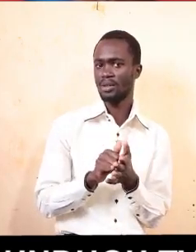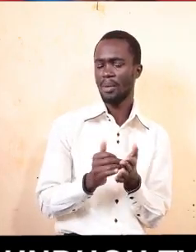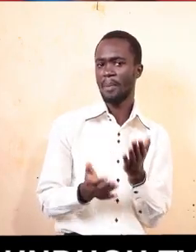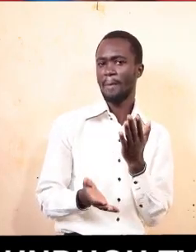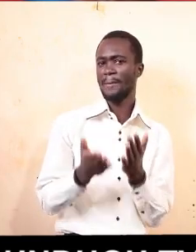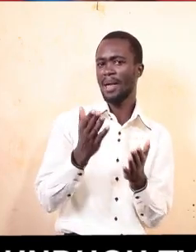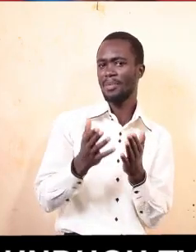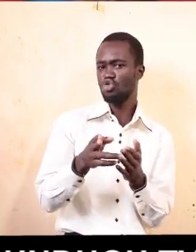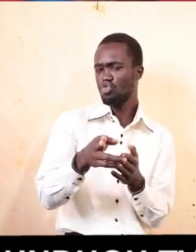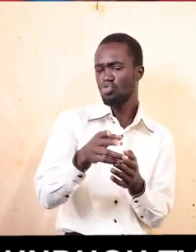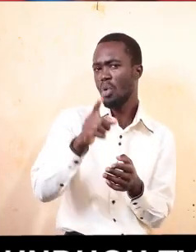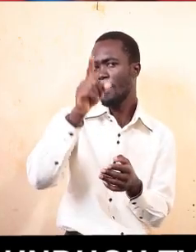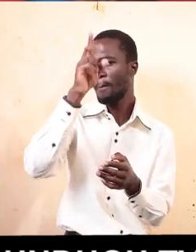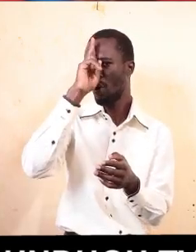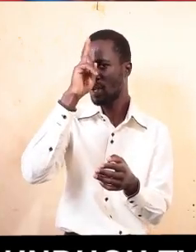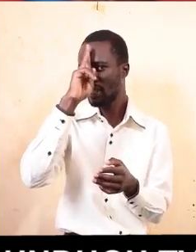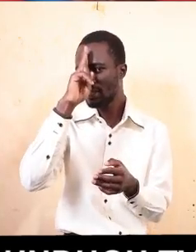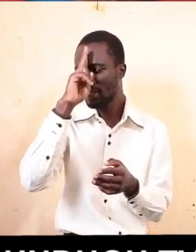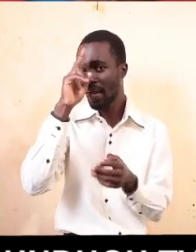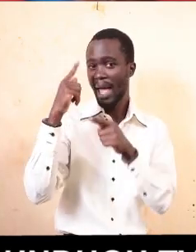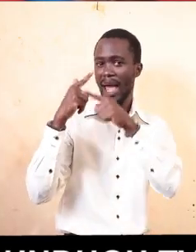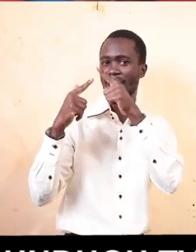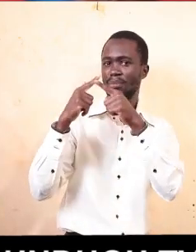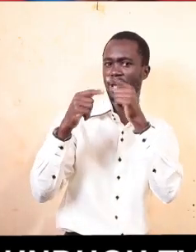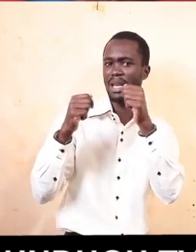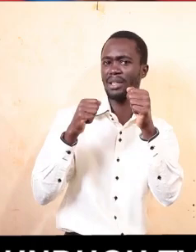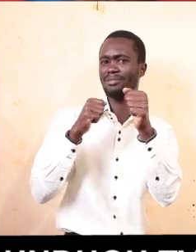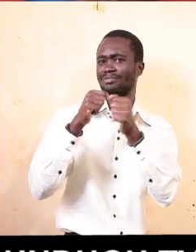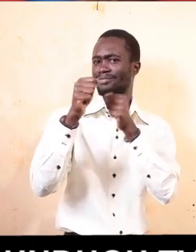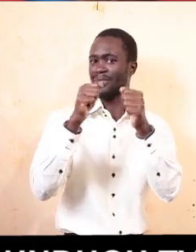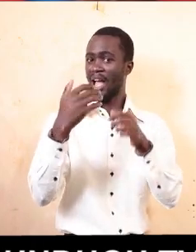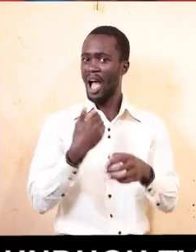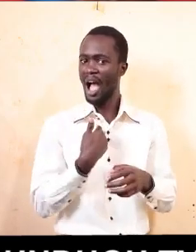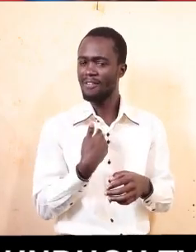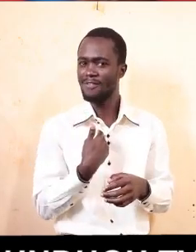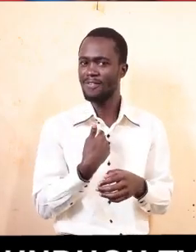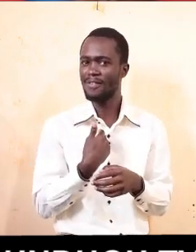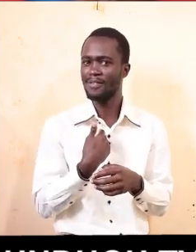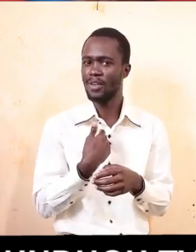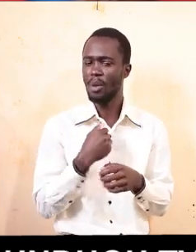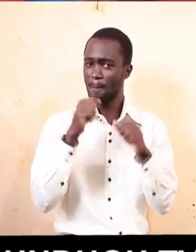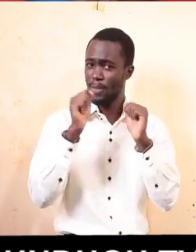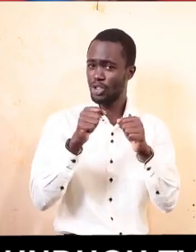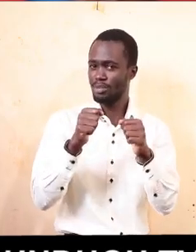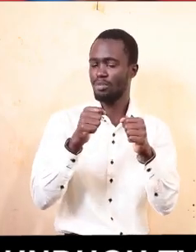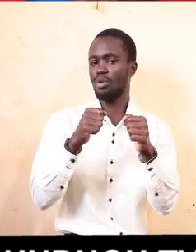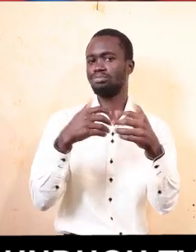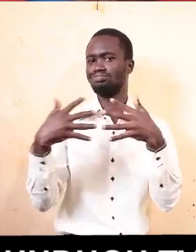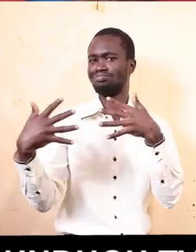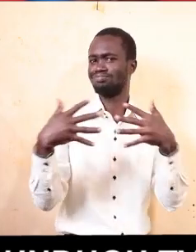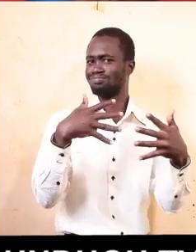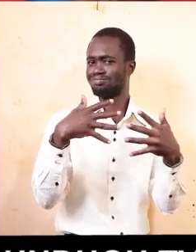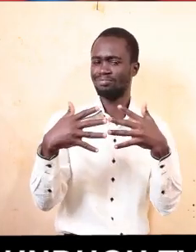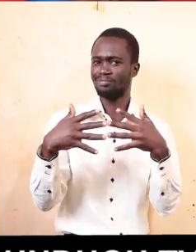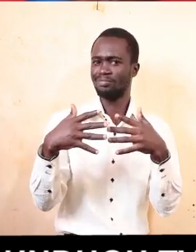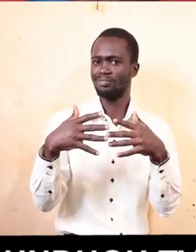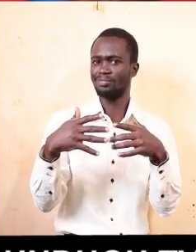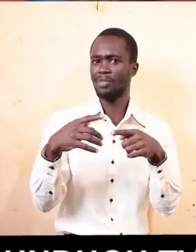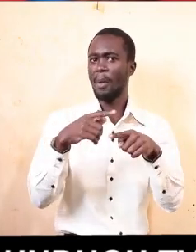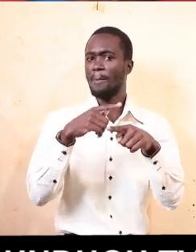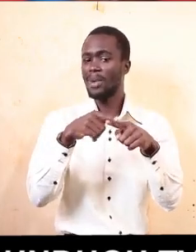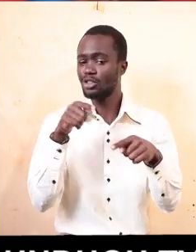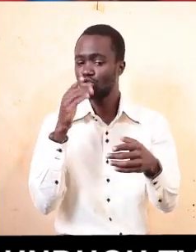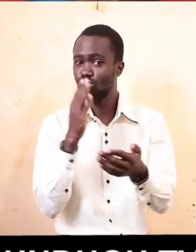askari, una uzoefu wa kivita, unaweza kupigana vita, unaweza hiyo vita kwa sababu vita si